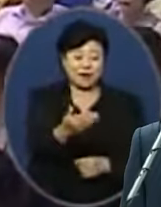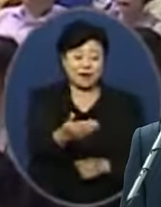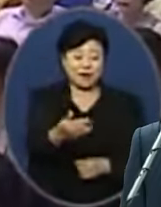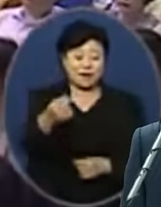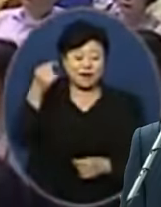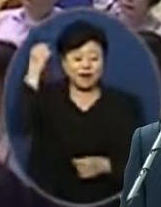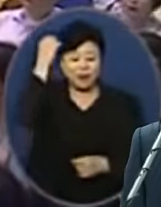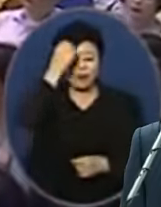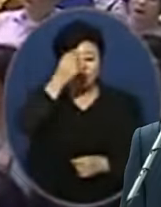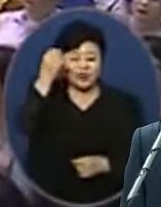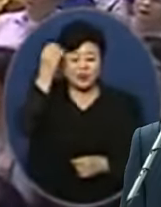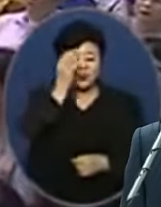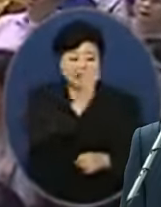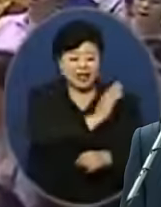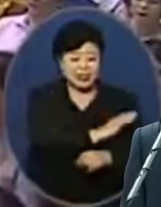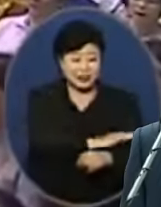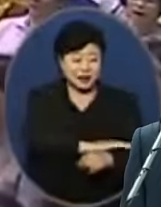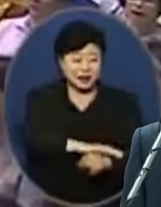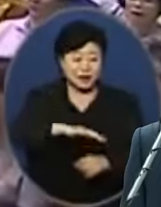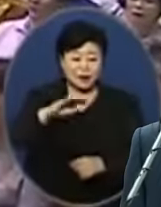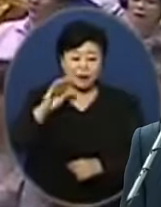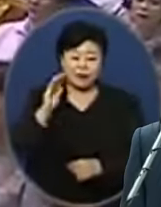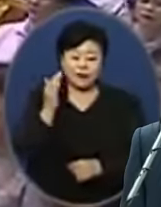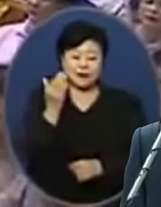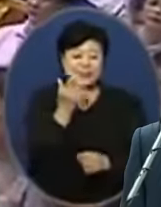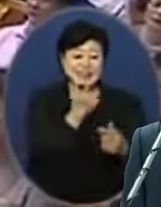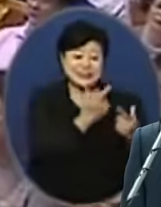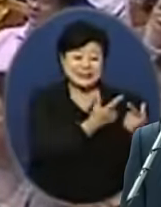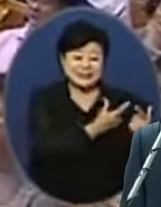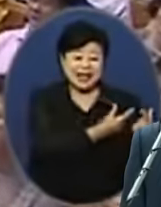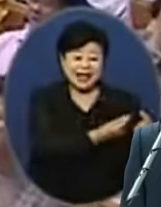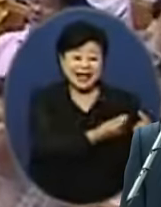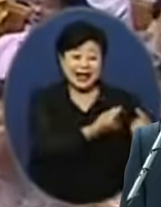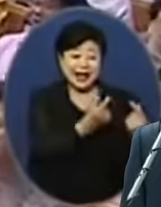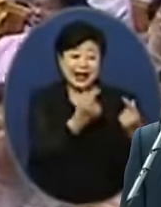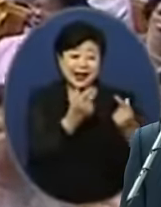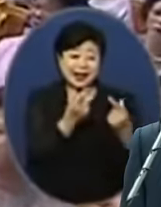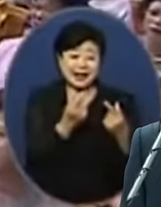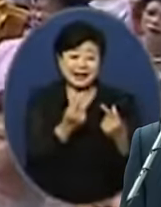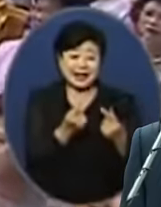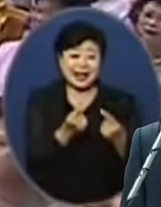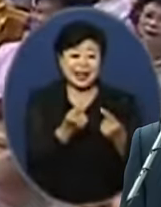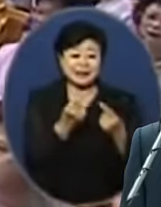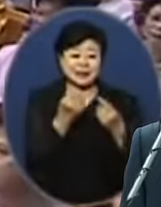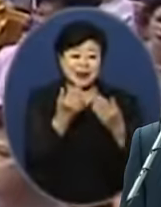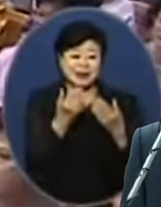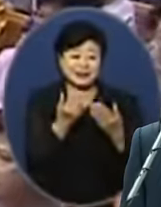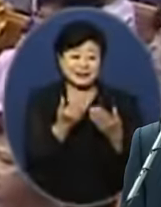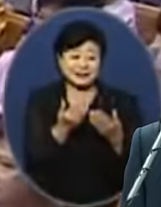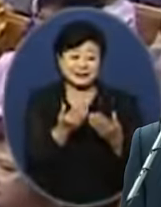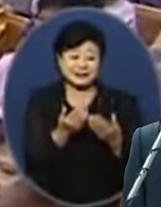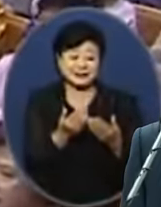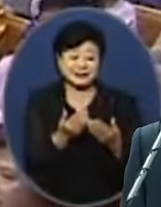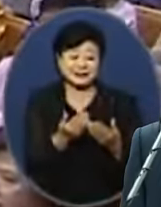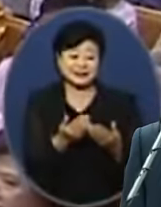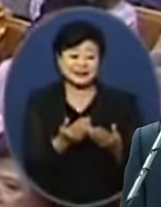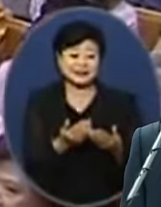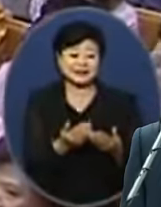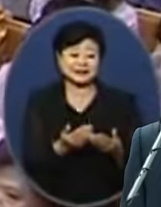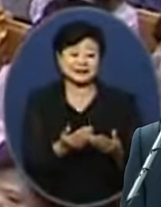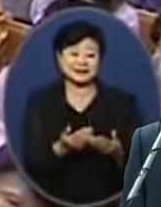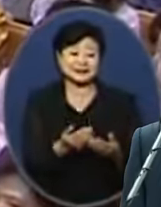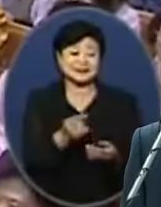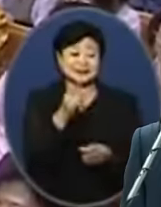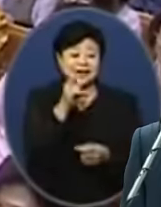자여, 내 영혼이 잘 된 같이